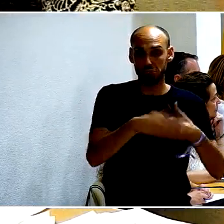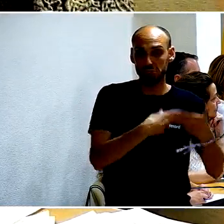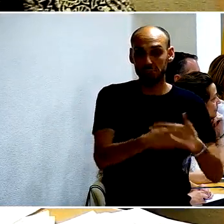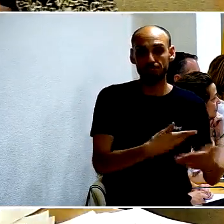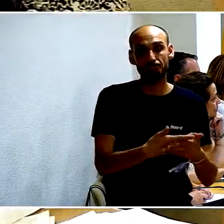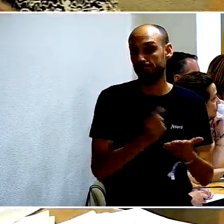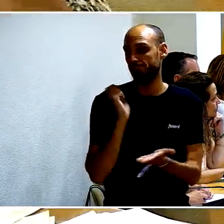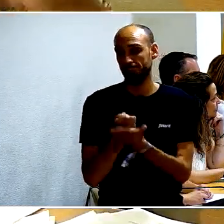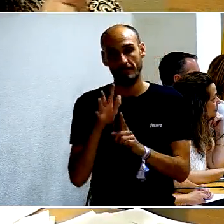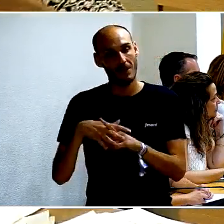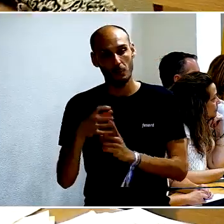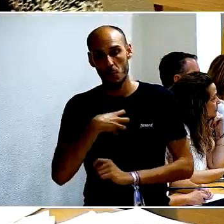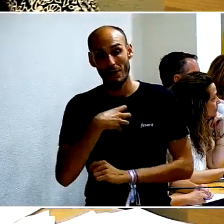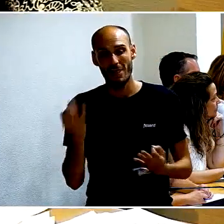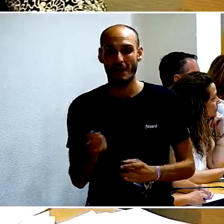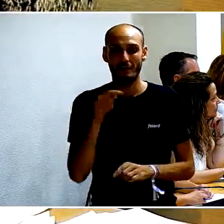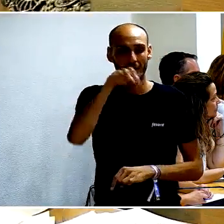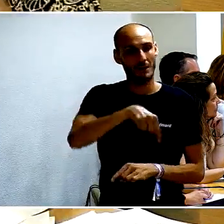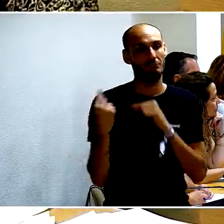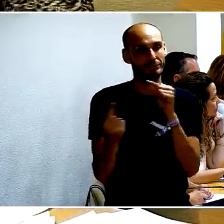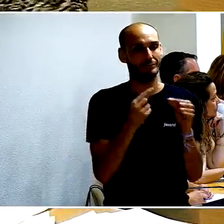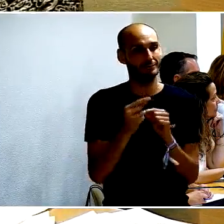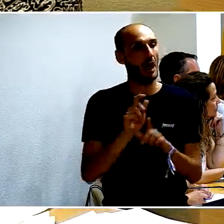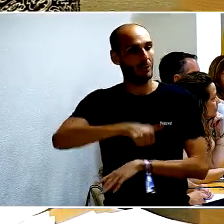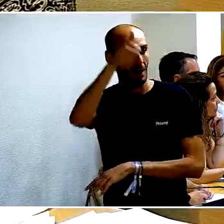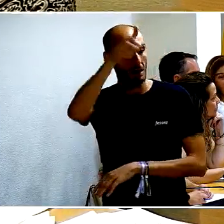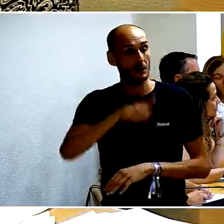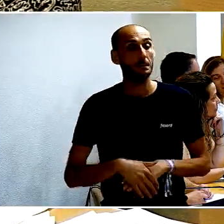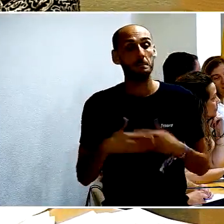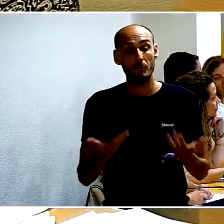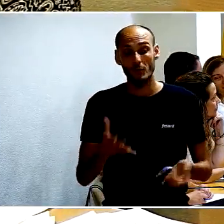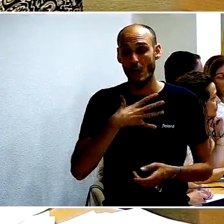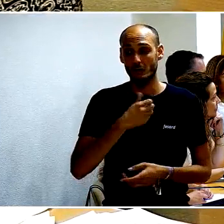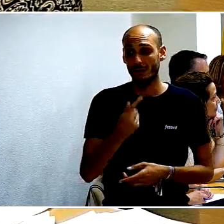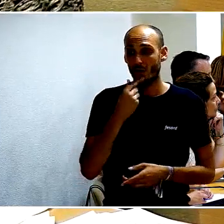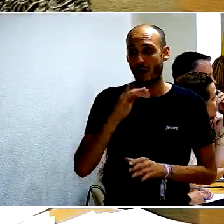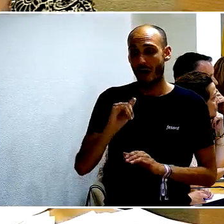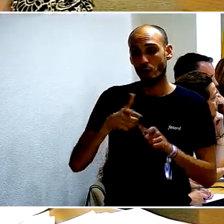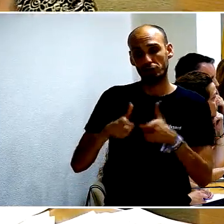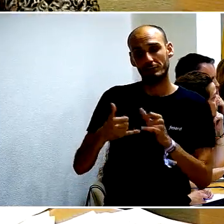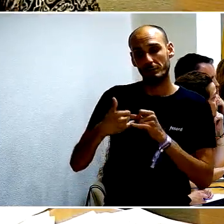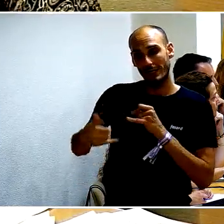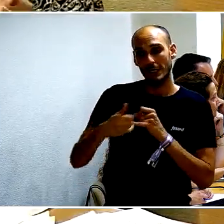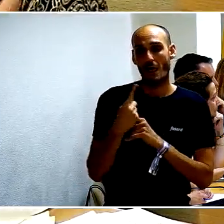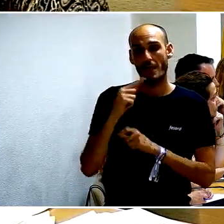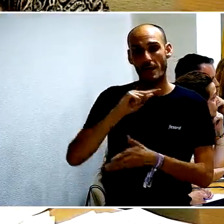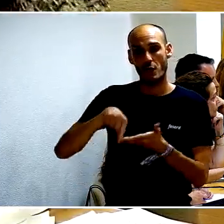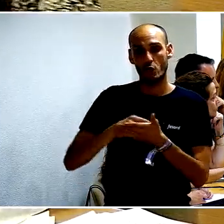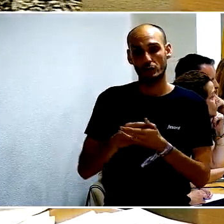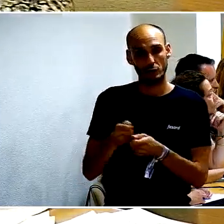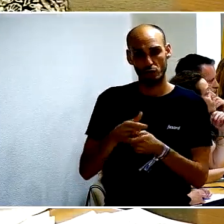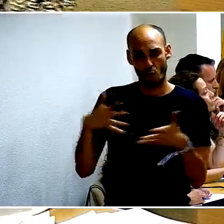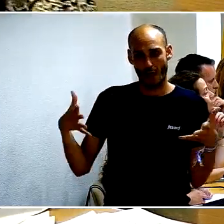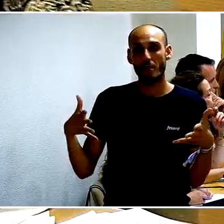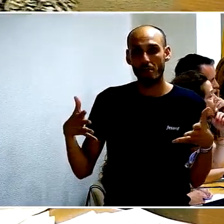no se poden pagar, han de passar per ple. Primer, dir que l'Ajuntament té una quantitat de contractes immensa, i en la qual cosa n'hi ha moltes voltes que